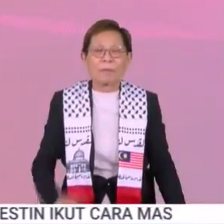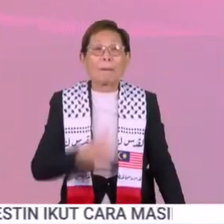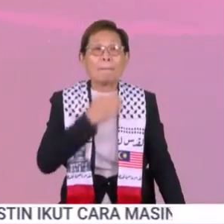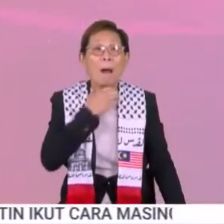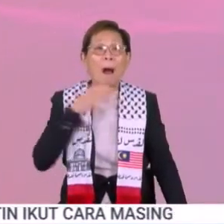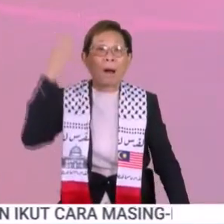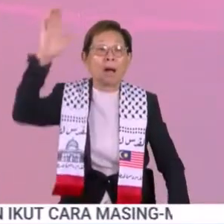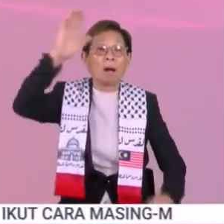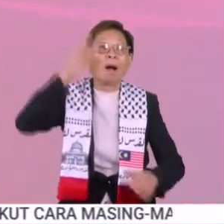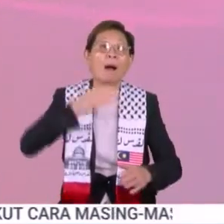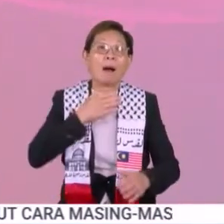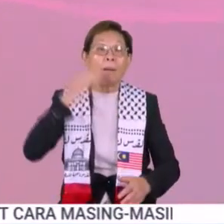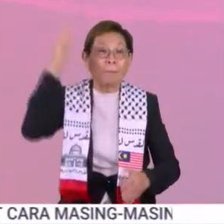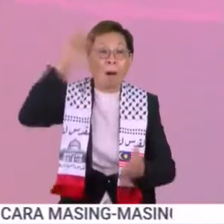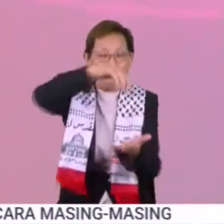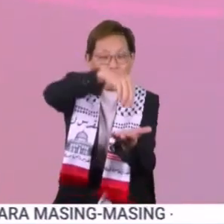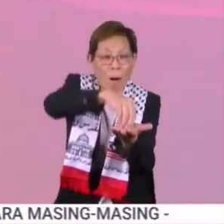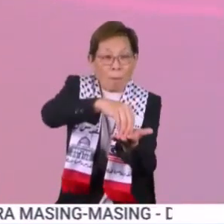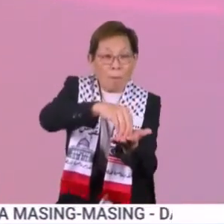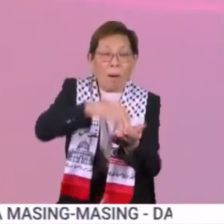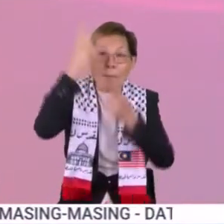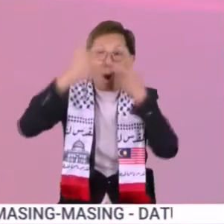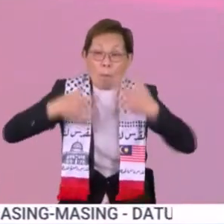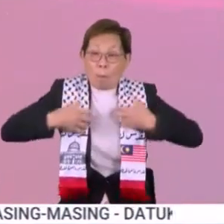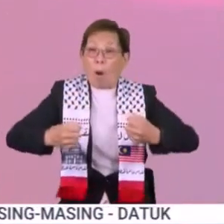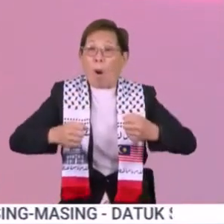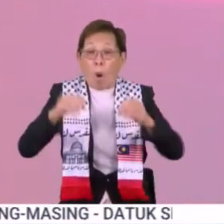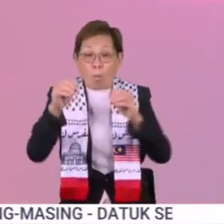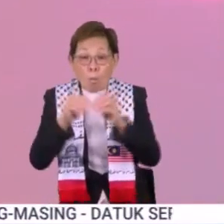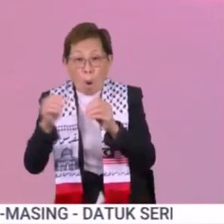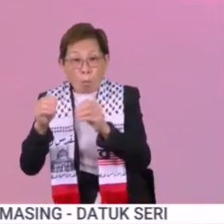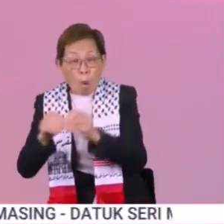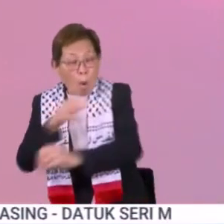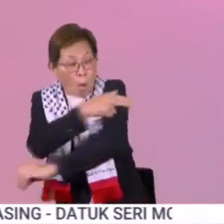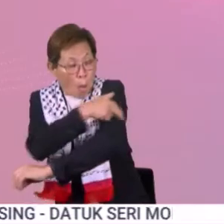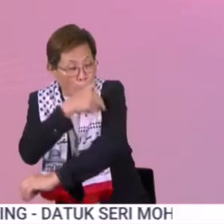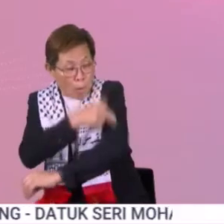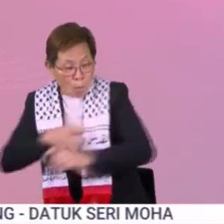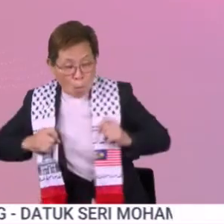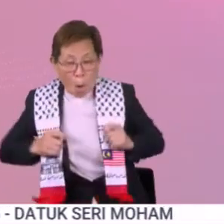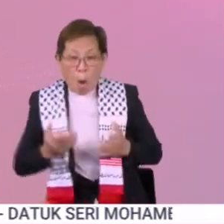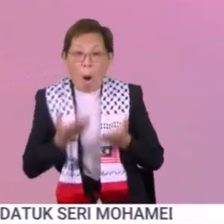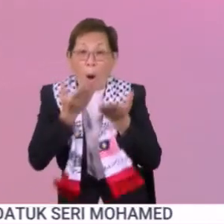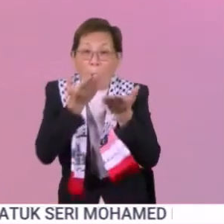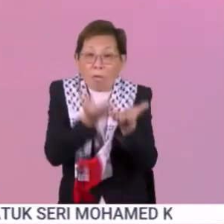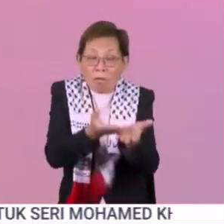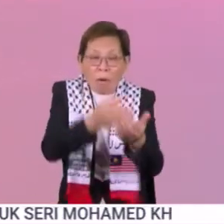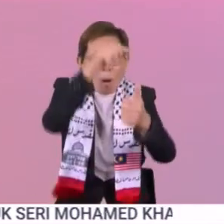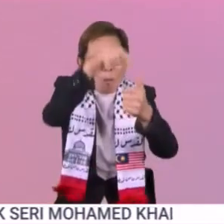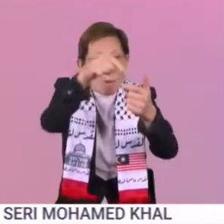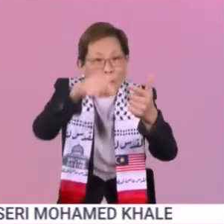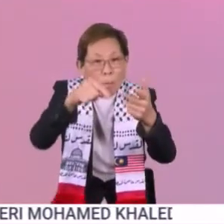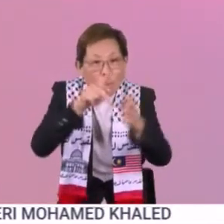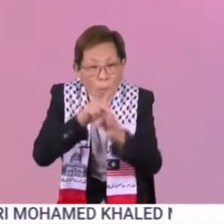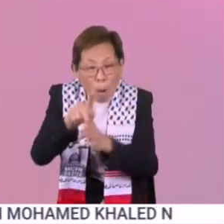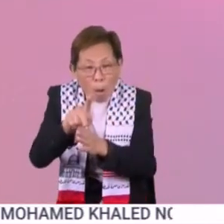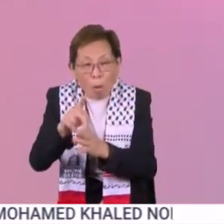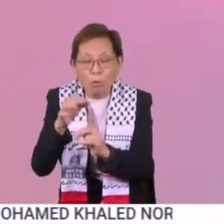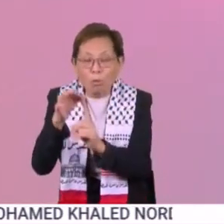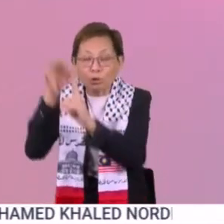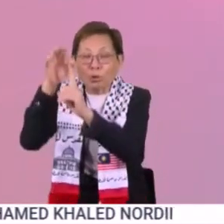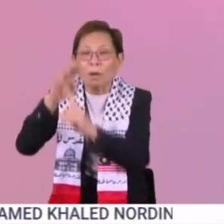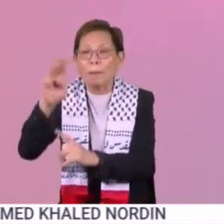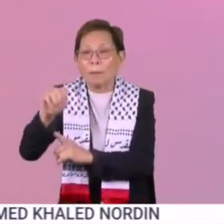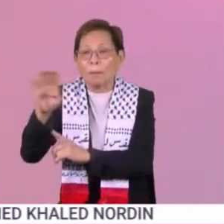perak bakal menjadi antara hak pelancongan kesihatan berikutan pertambahan Hospital swasta yang menawarkan pelbagai kepakaran bidang khusus